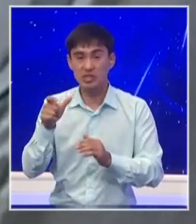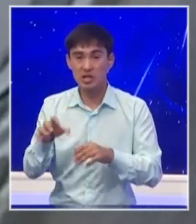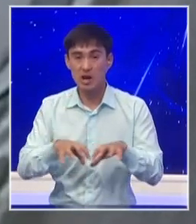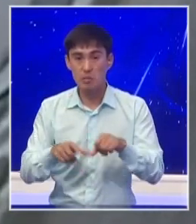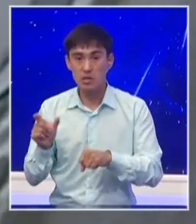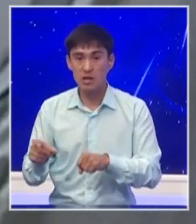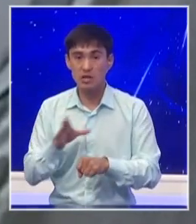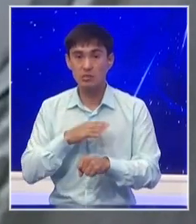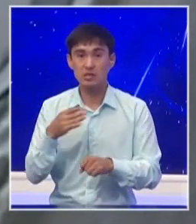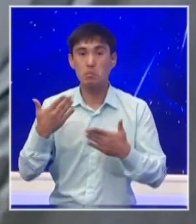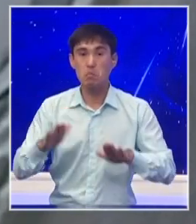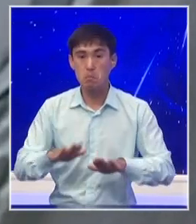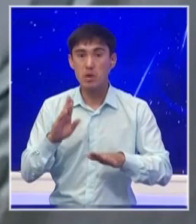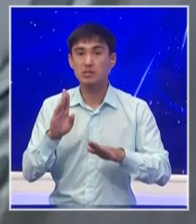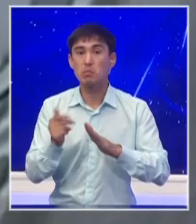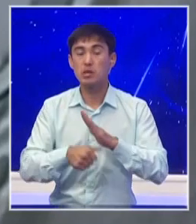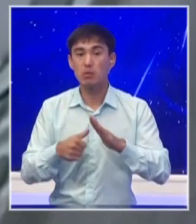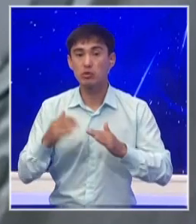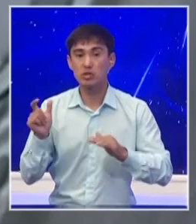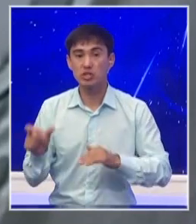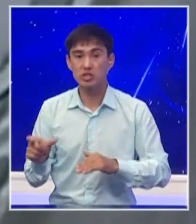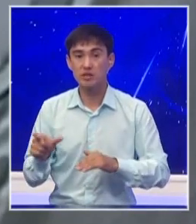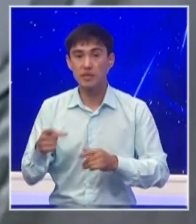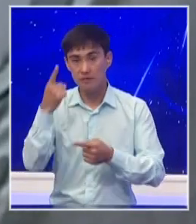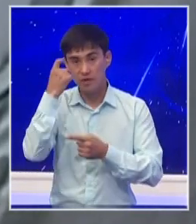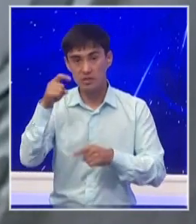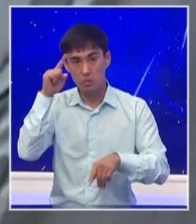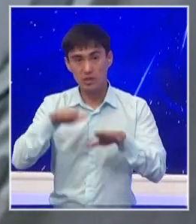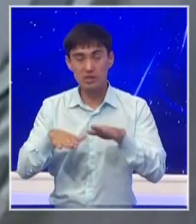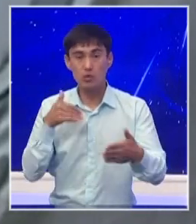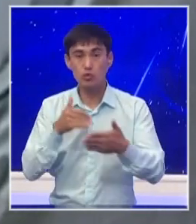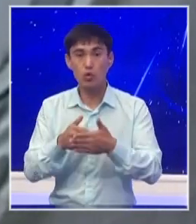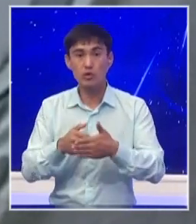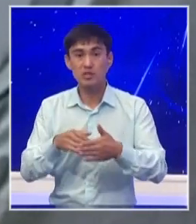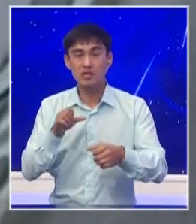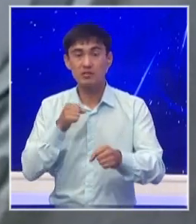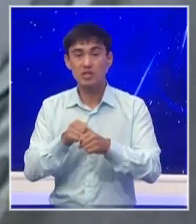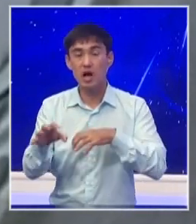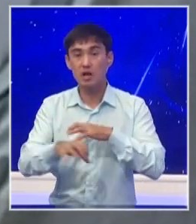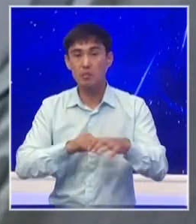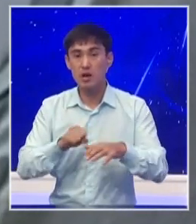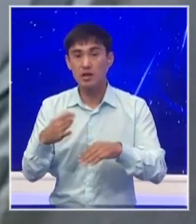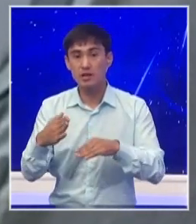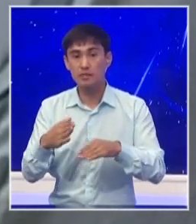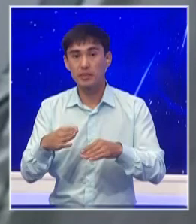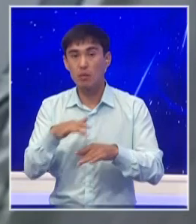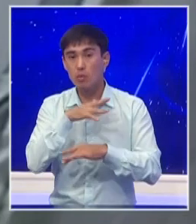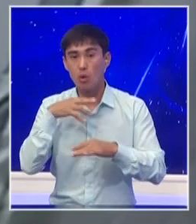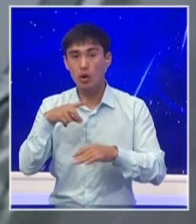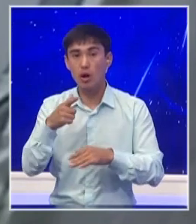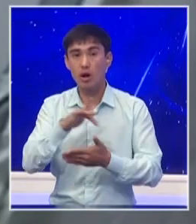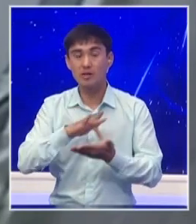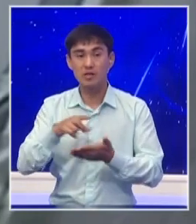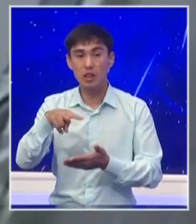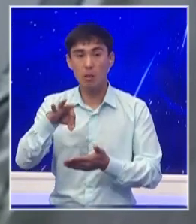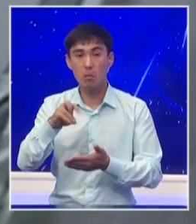Им оказался местный безработный житель. Как выяснилось, подозреваемый перед совершением ограбления обошел ряд ряд городских ломбардов. Когда